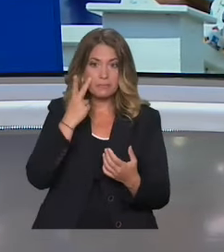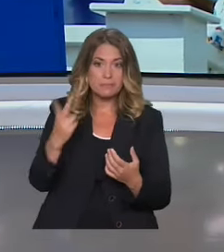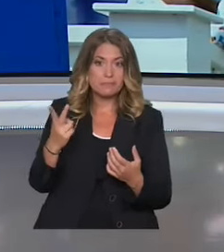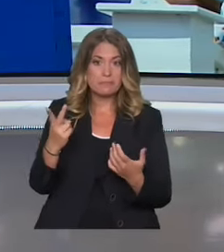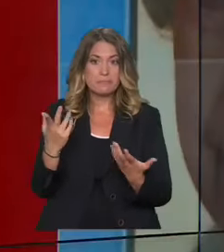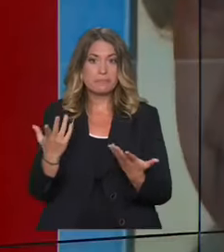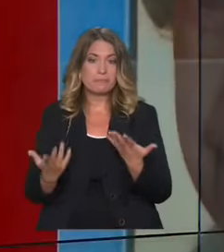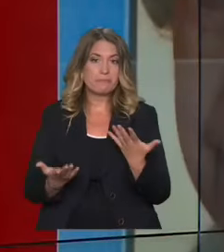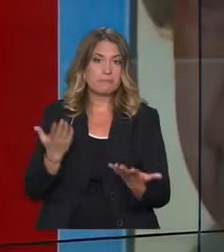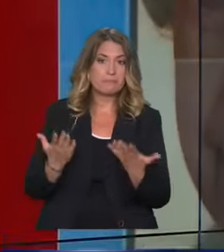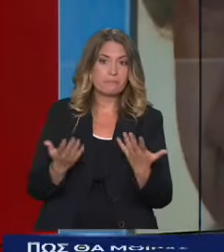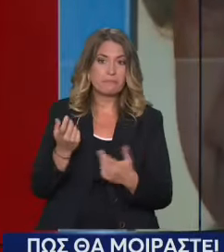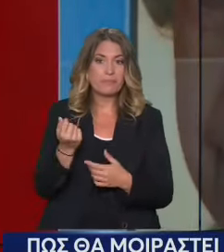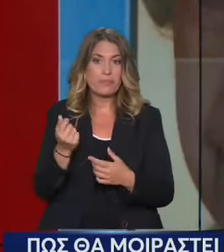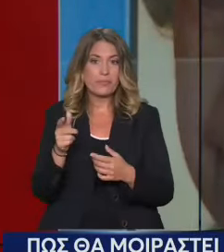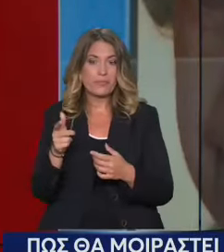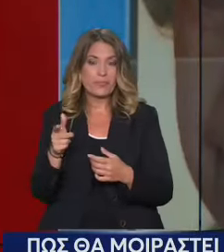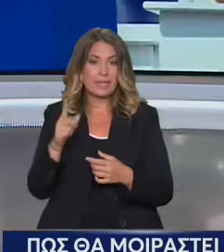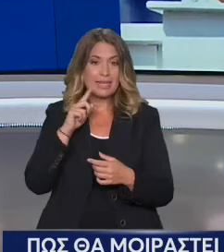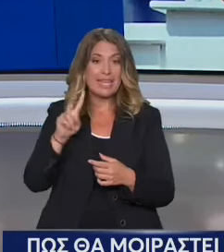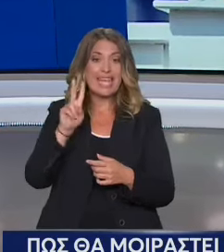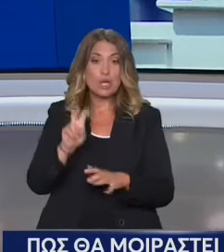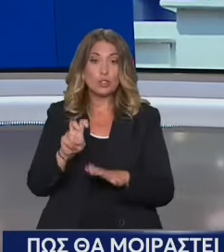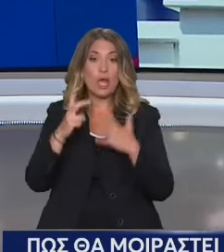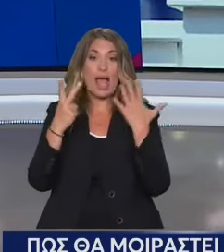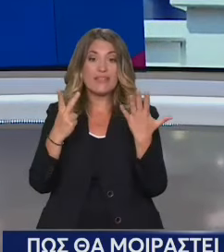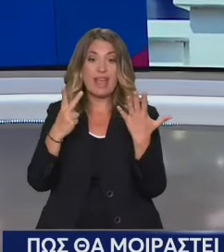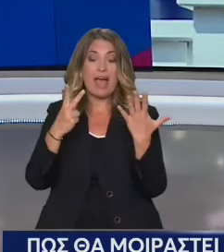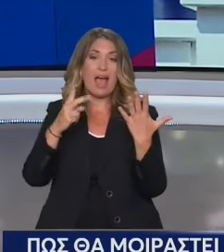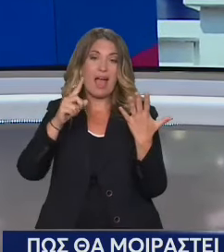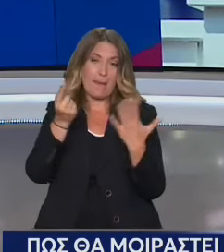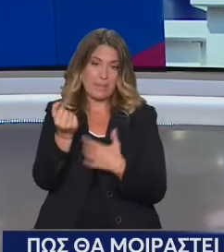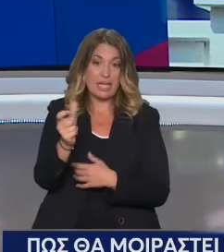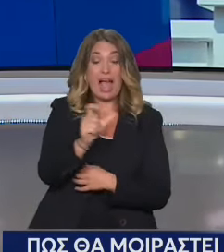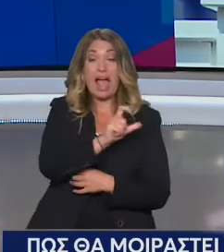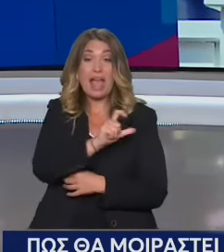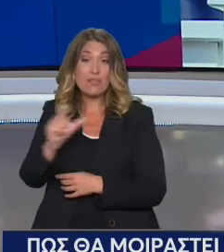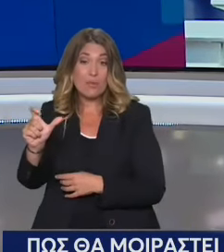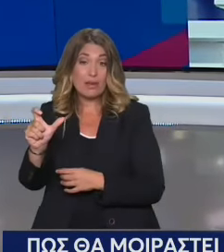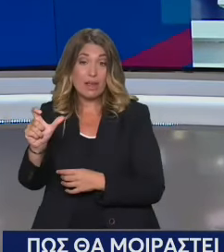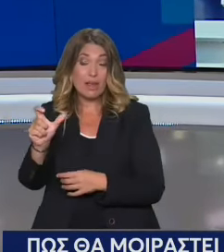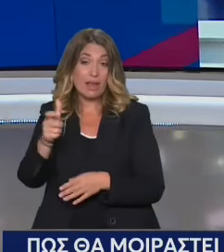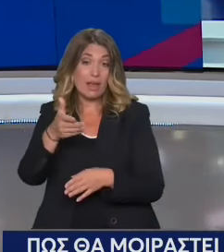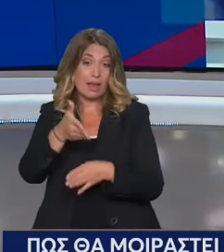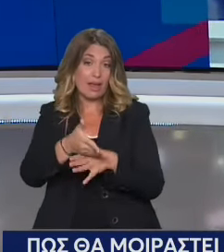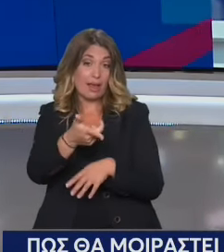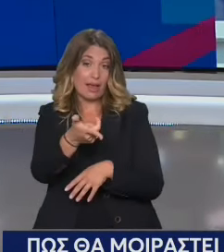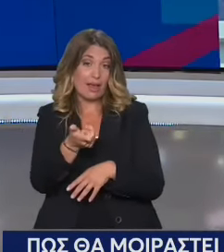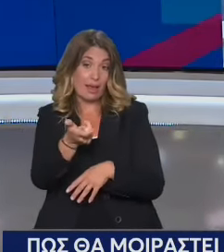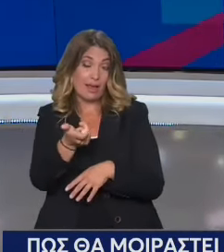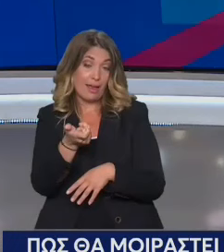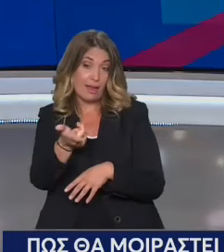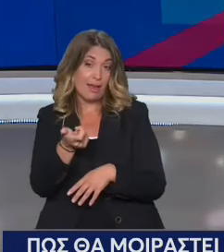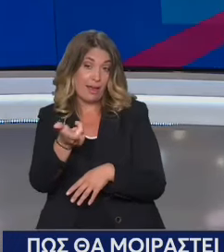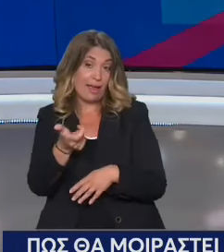για να καλύπτουν έτσι, ας πούμε, τις έκτακτες ανάγκες. 27,5 εκατομμύρια ευρώ παίρνουν το χρόνο από τα ακίνητα. Το τελευταίο έτος ήταν αυτά τα